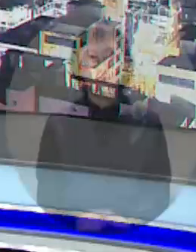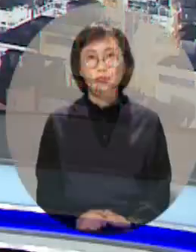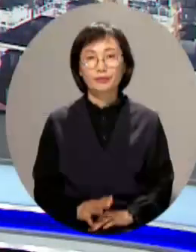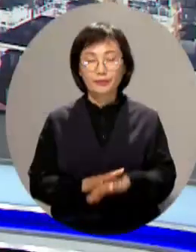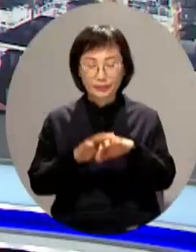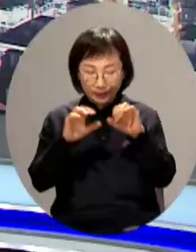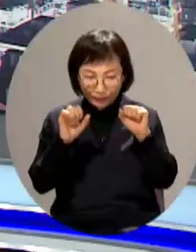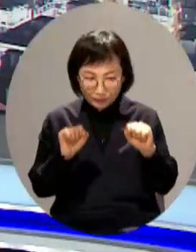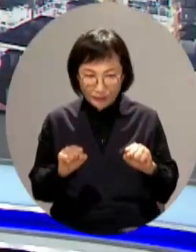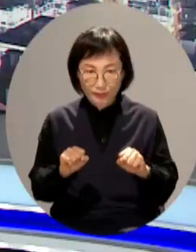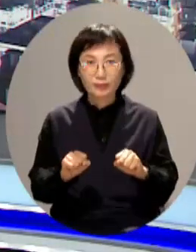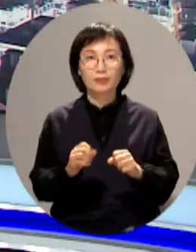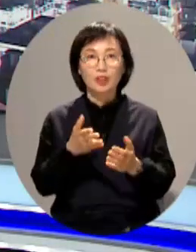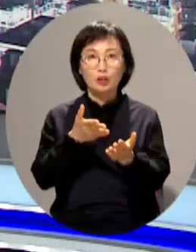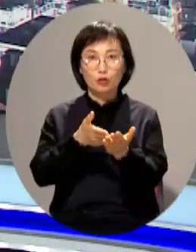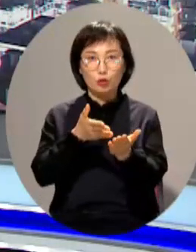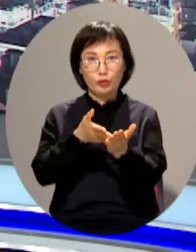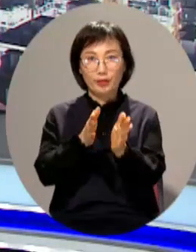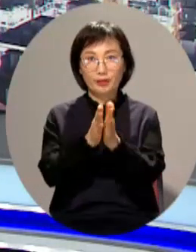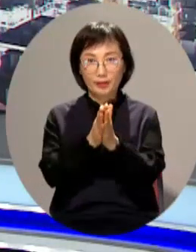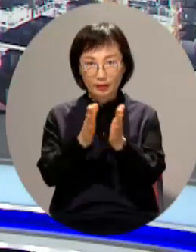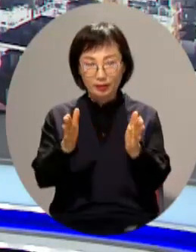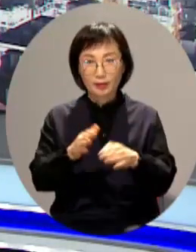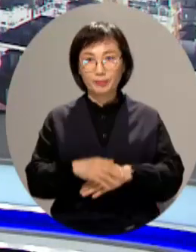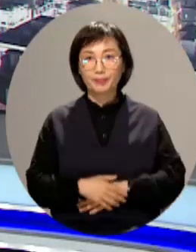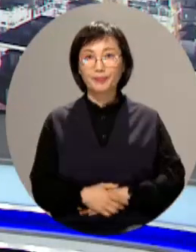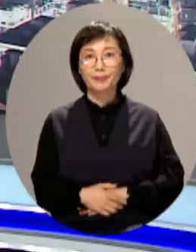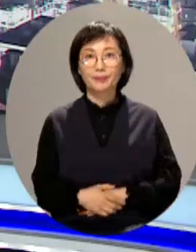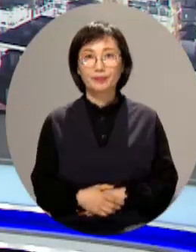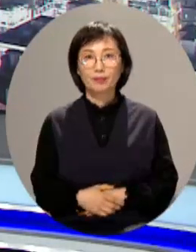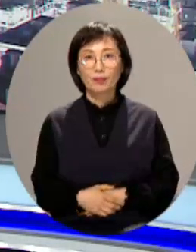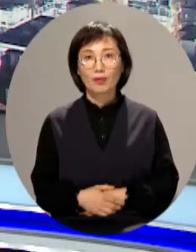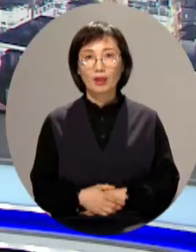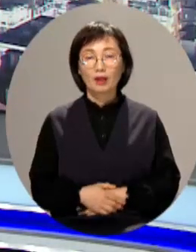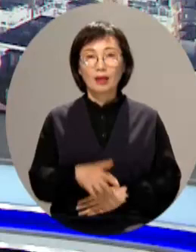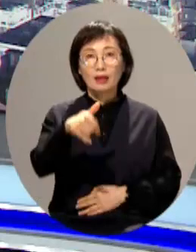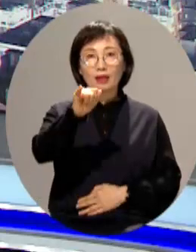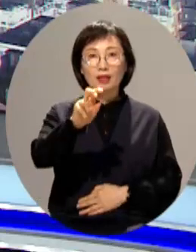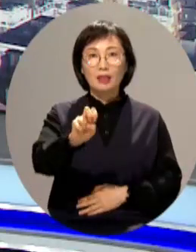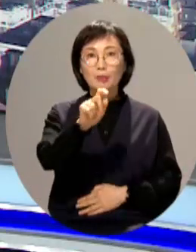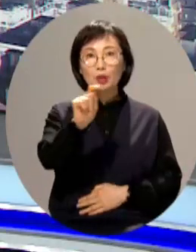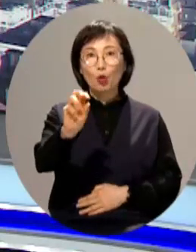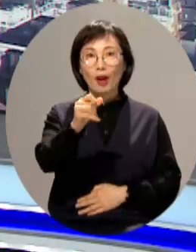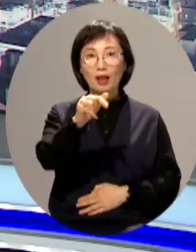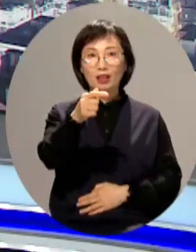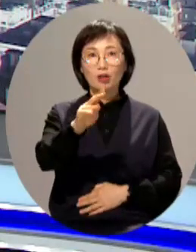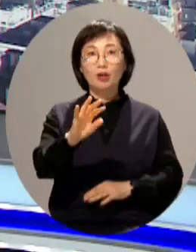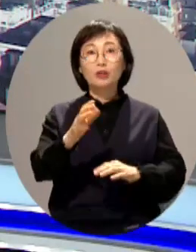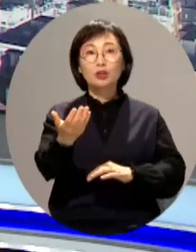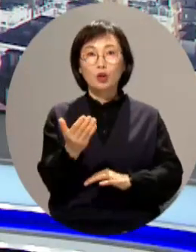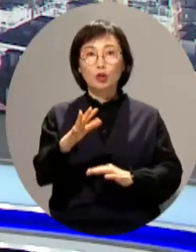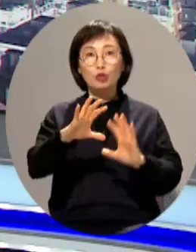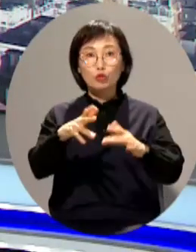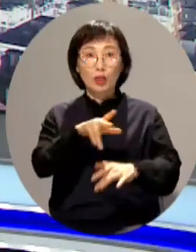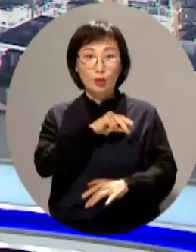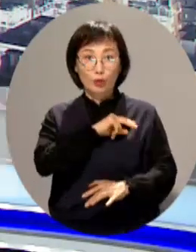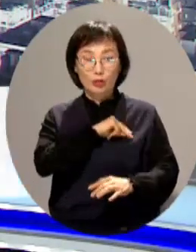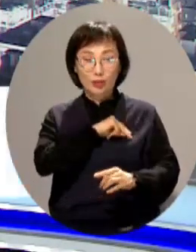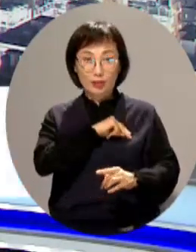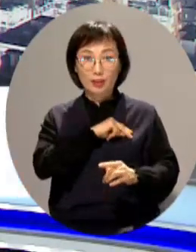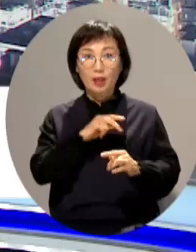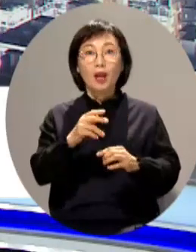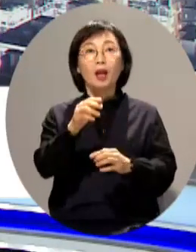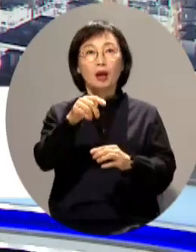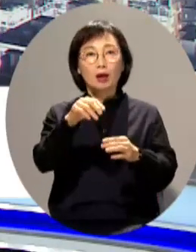여러분 안녕하십니까 mbc 뉴스데스크 이어서 전북권 소식입니다 김관영 천 국회의원이 더불어 민주당 의 전국 도지사